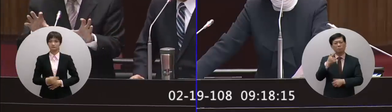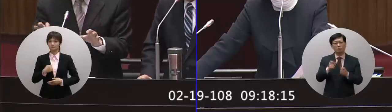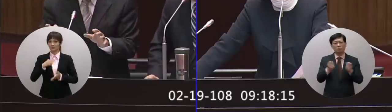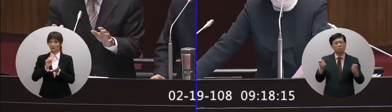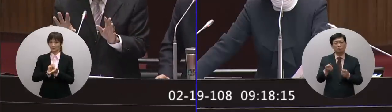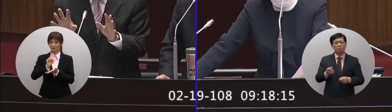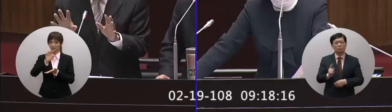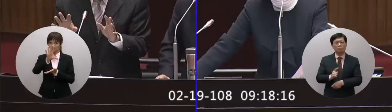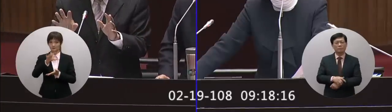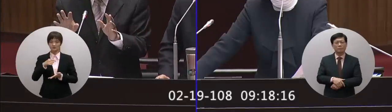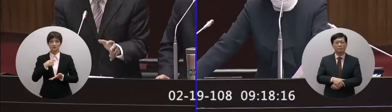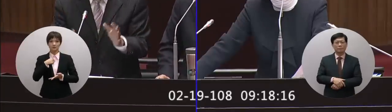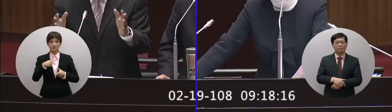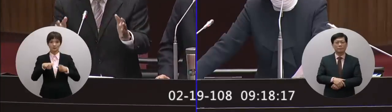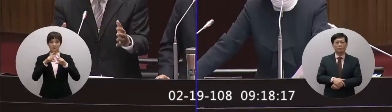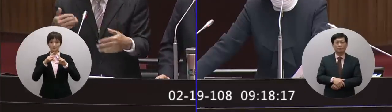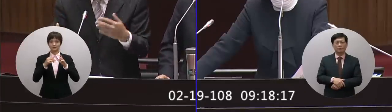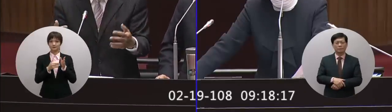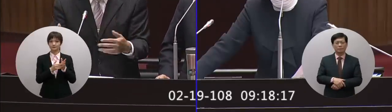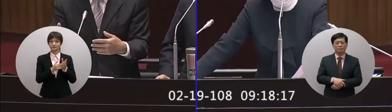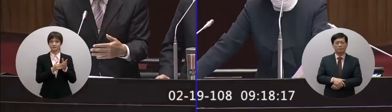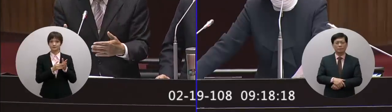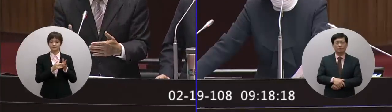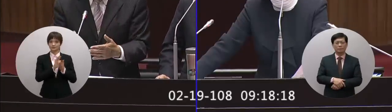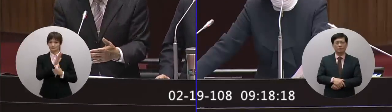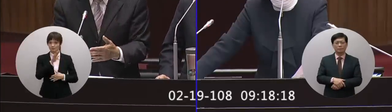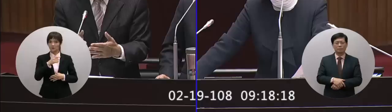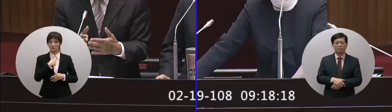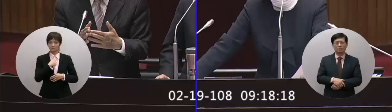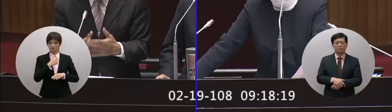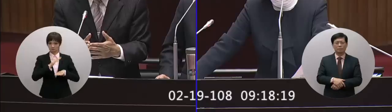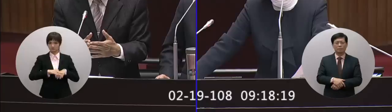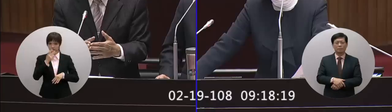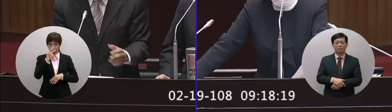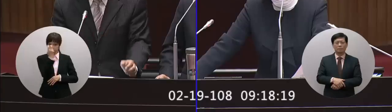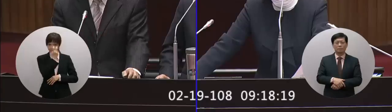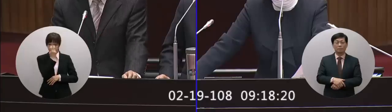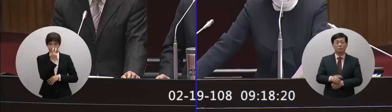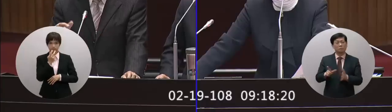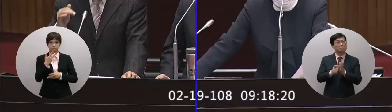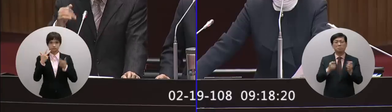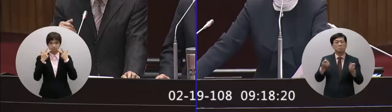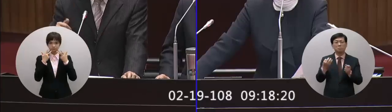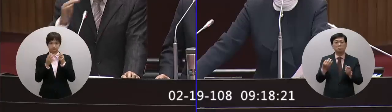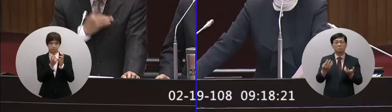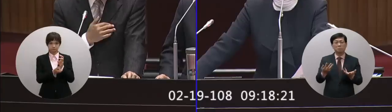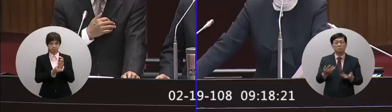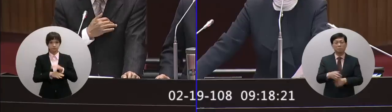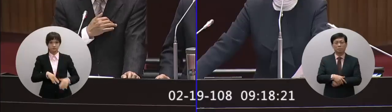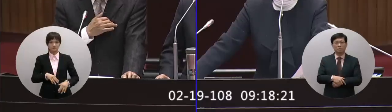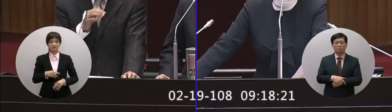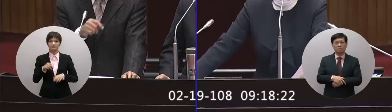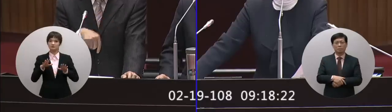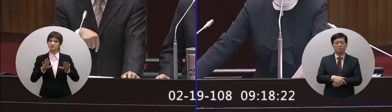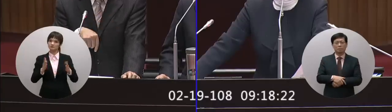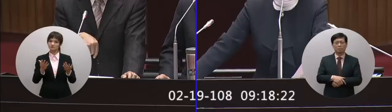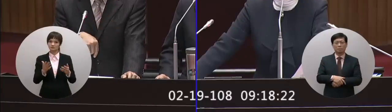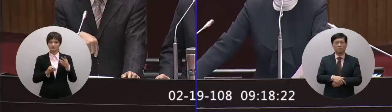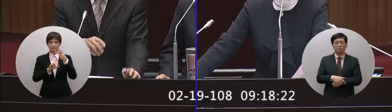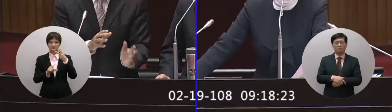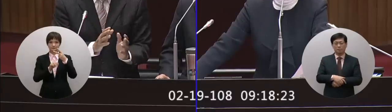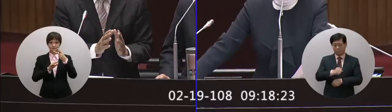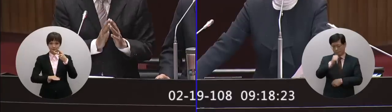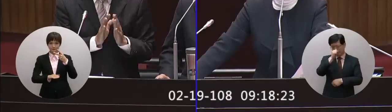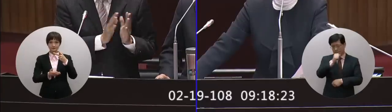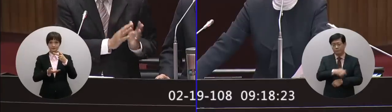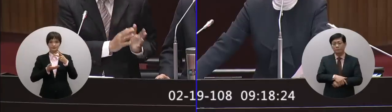时间？ 回来的时候我把这个部分再更审慎。我想委员，我们长期做原住民教育的处理， 多久的时间？ 这个月底会送到院，就二月底。